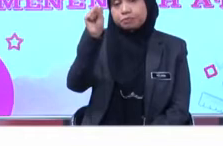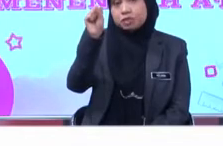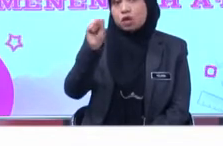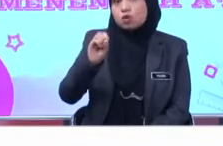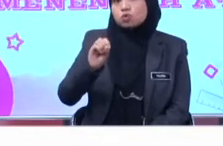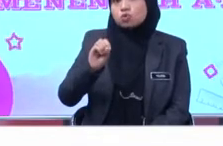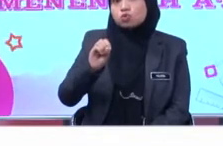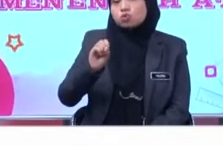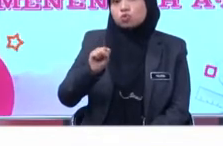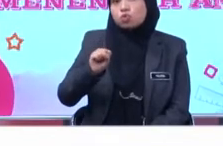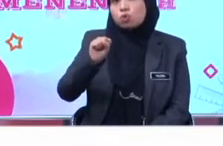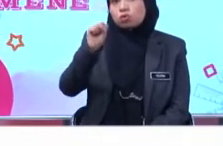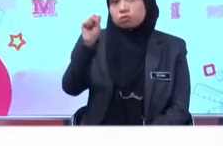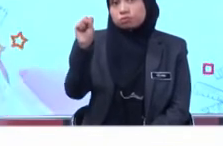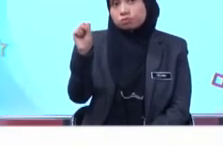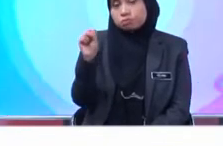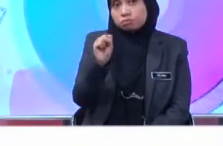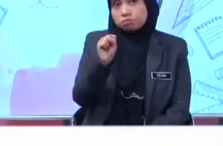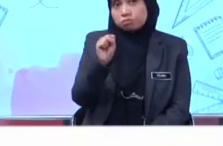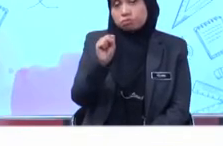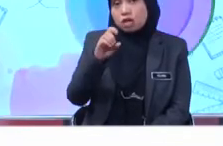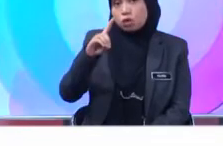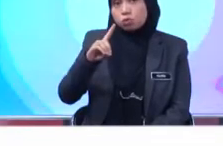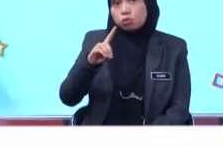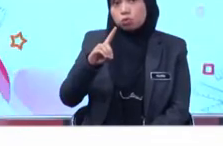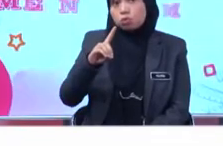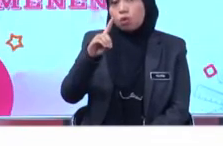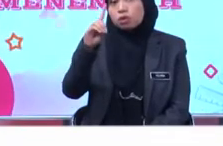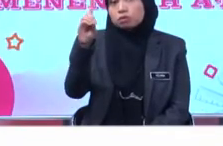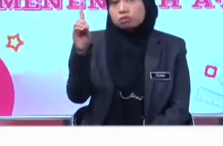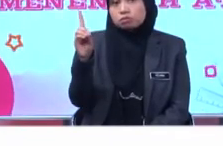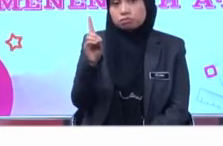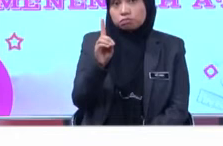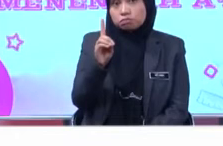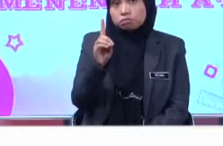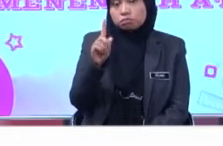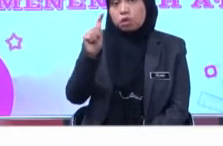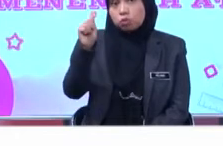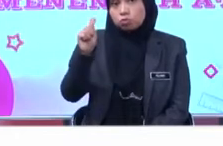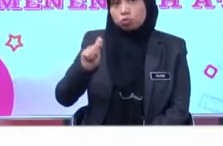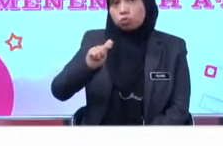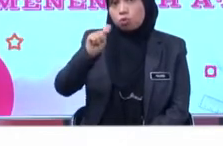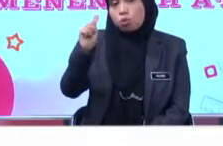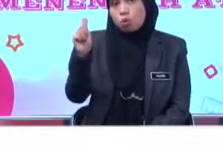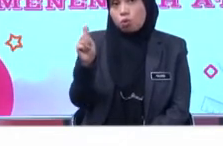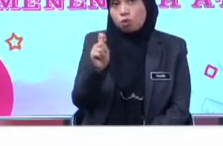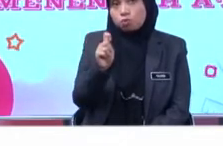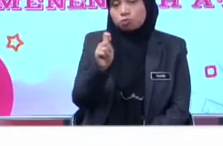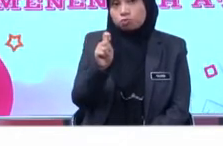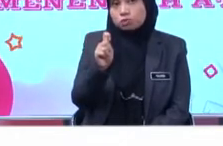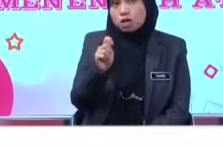Solid Robot Boy group toh Za Za